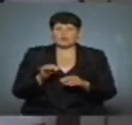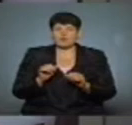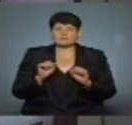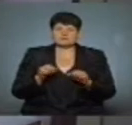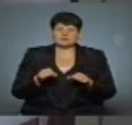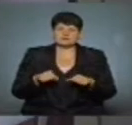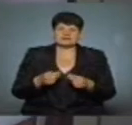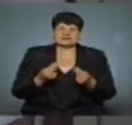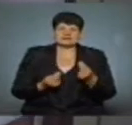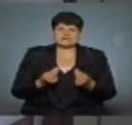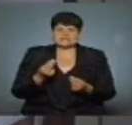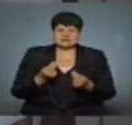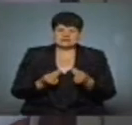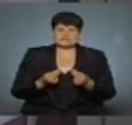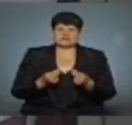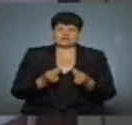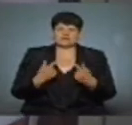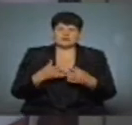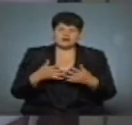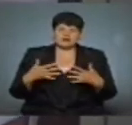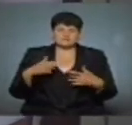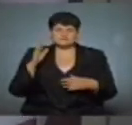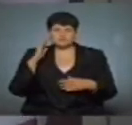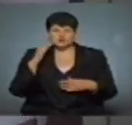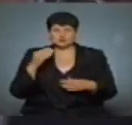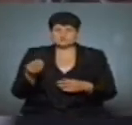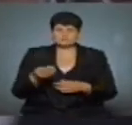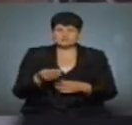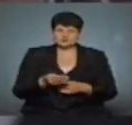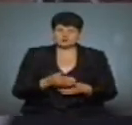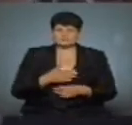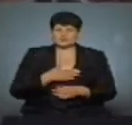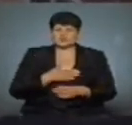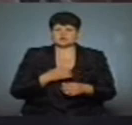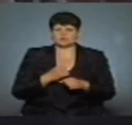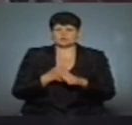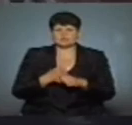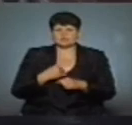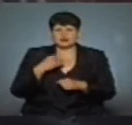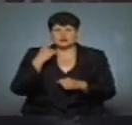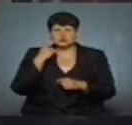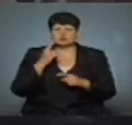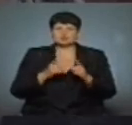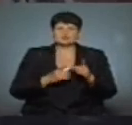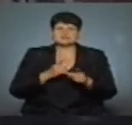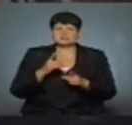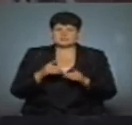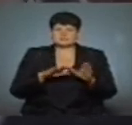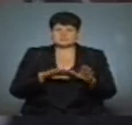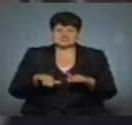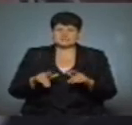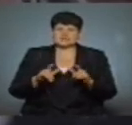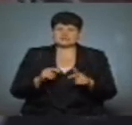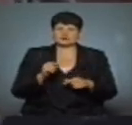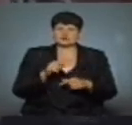можливості ігри, вправи з водою, з піском. В нашій роботі я думаю, що зміниться після карантину